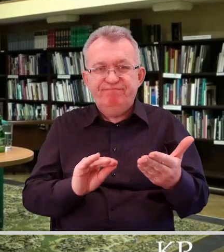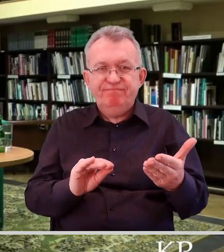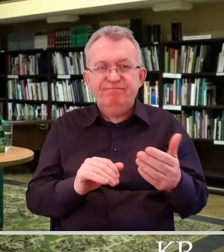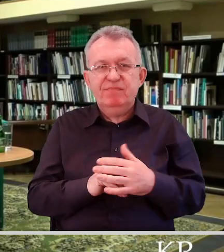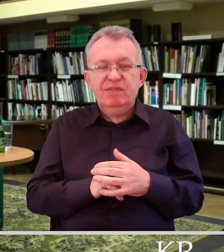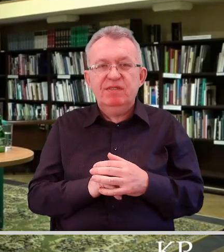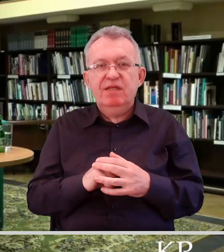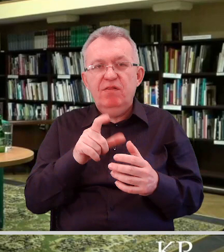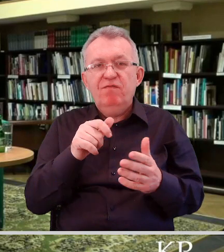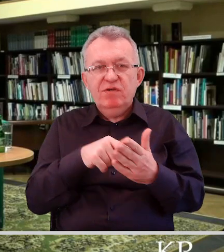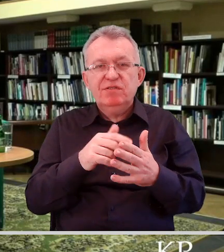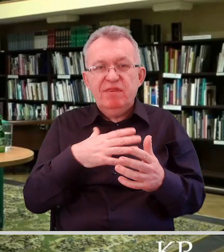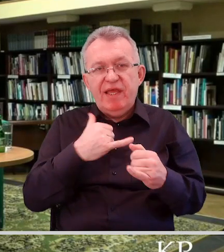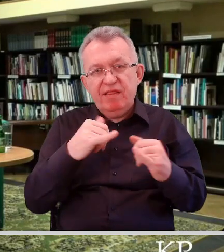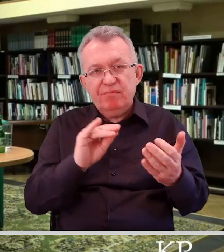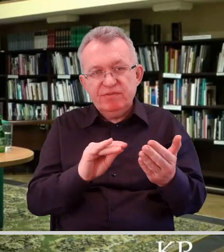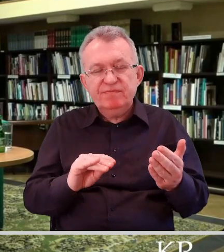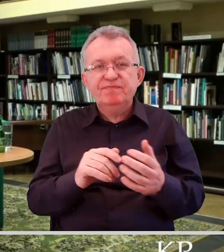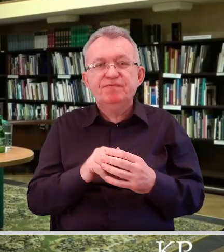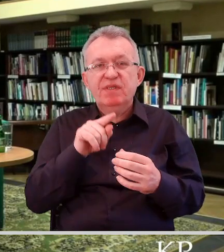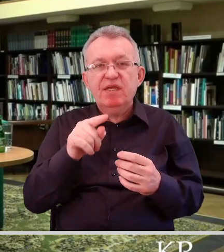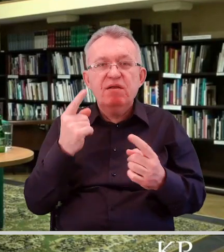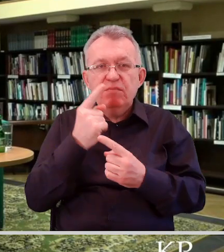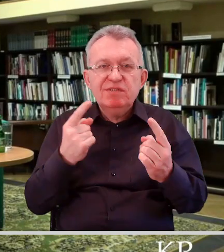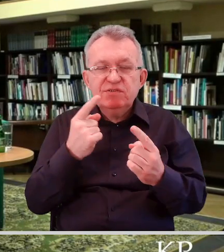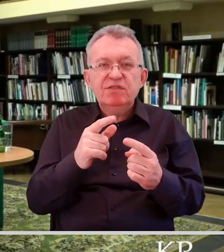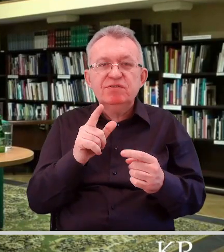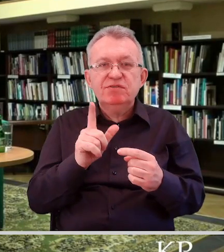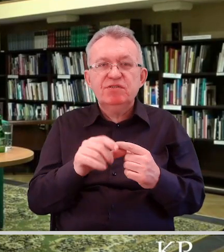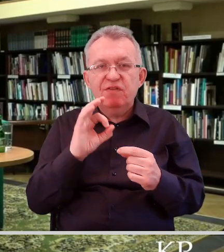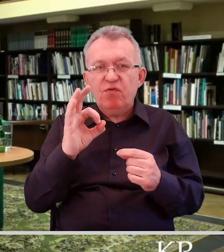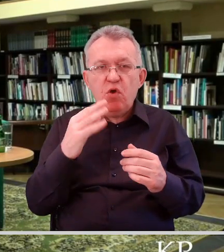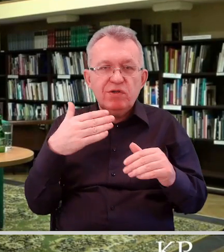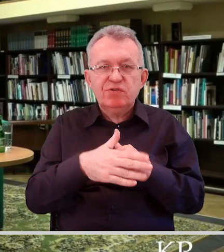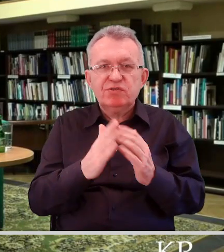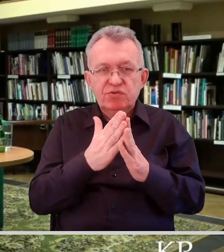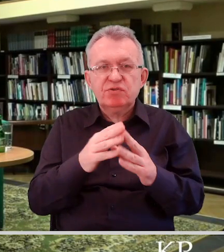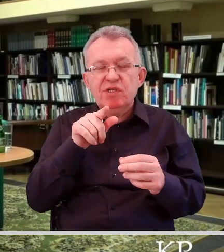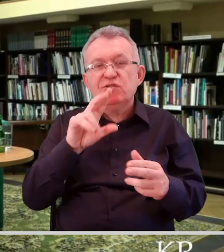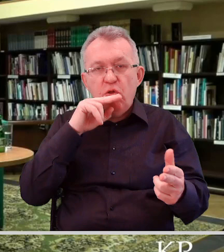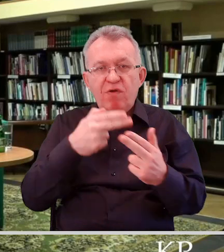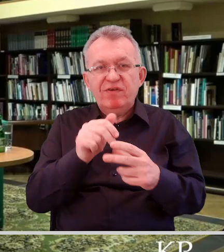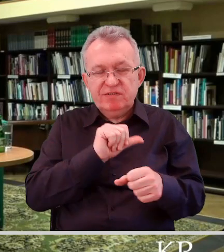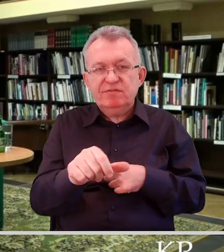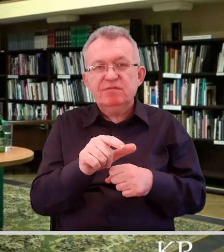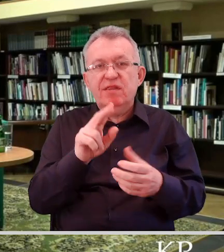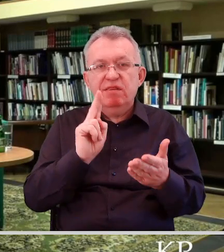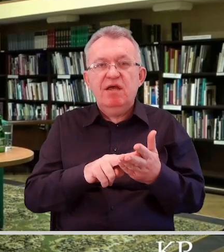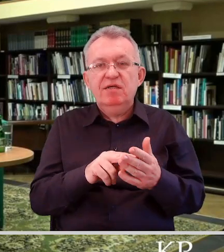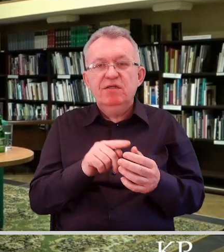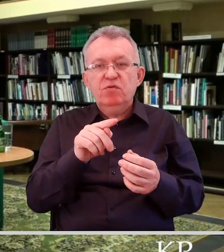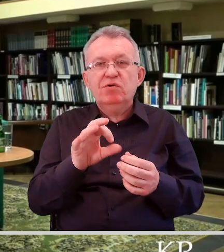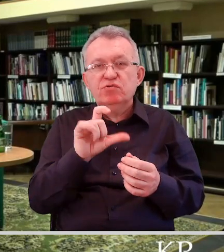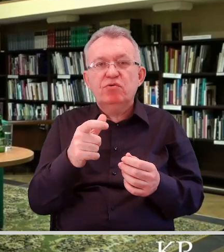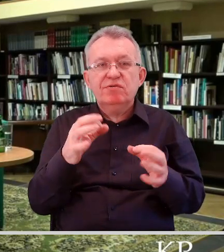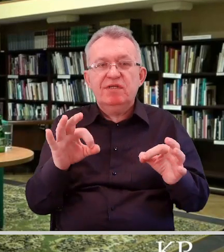teraz, no właśnie, przyszedł czas na inną literaturę i myślę, że te twoje ostatnie książki są odpowiedzią też na to, na